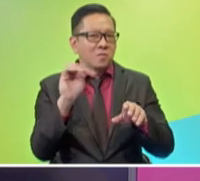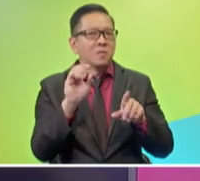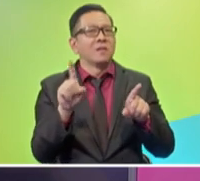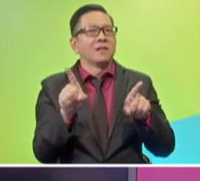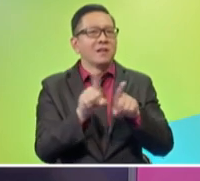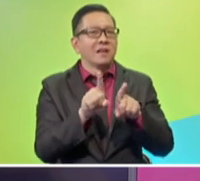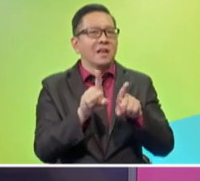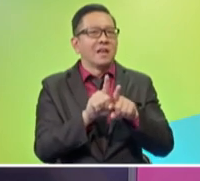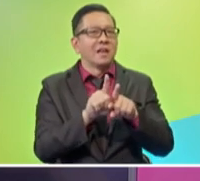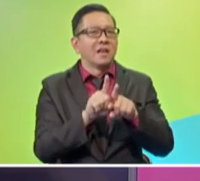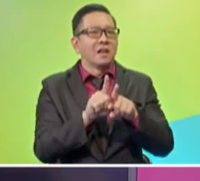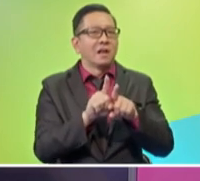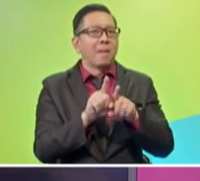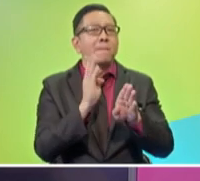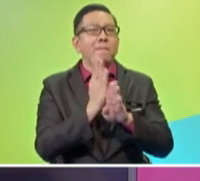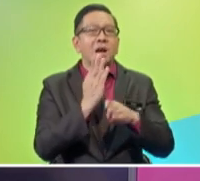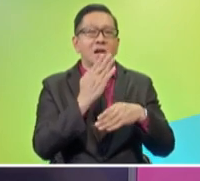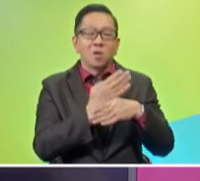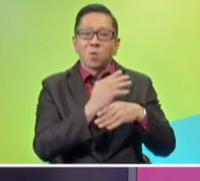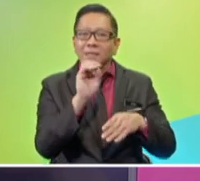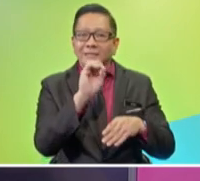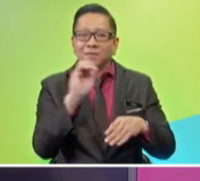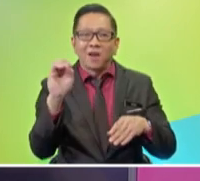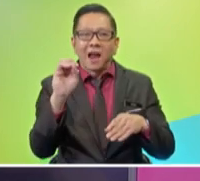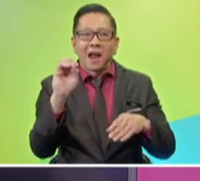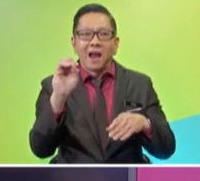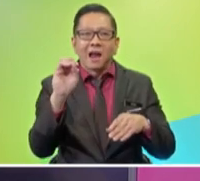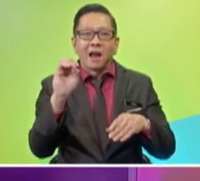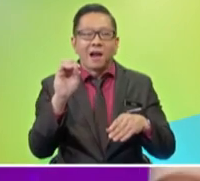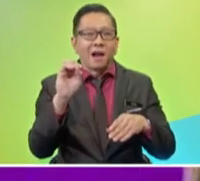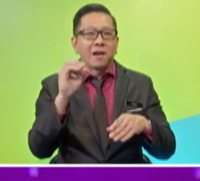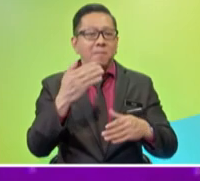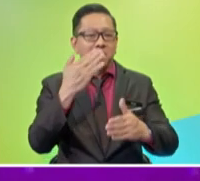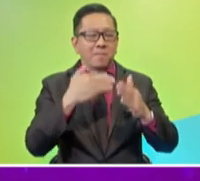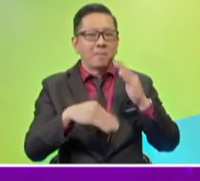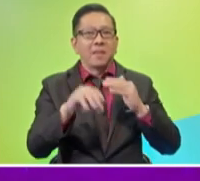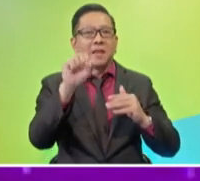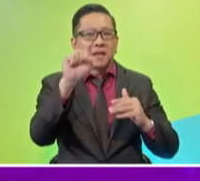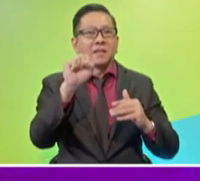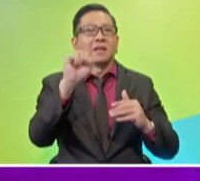Ya, itu adalah bentuk sifar. Dan namanya ialah seperti di bawah,